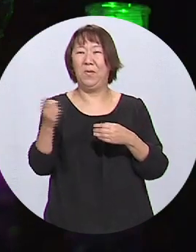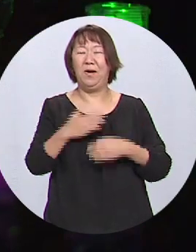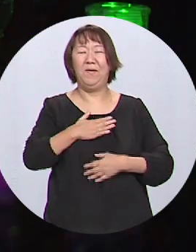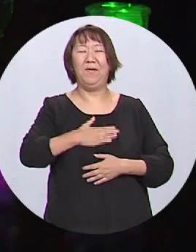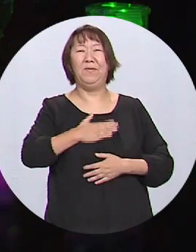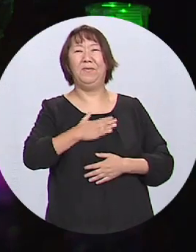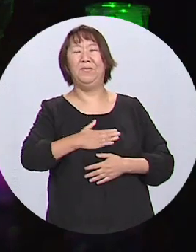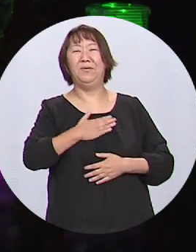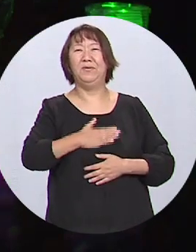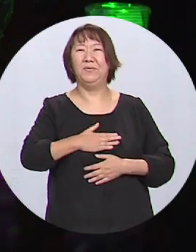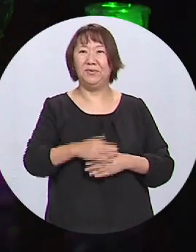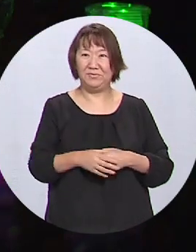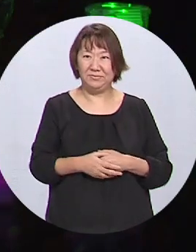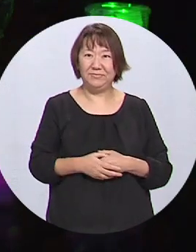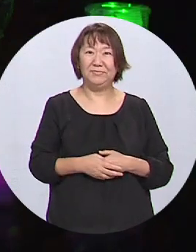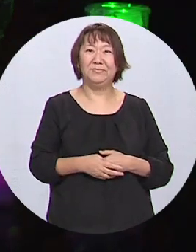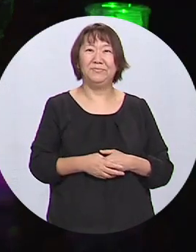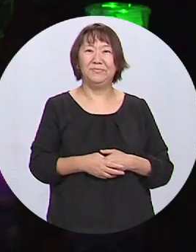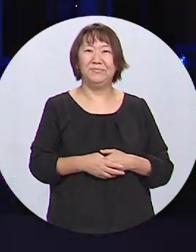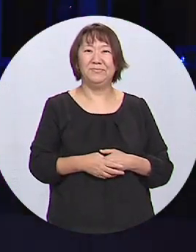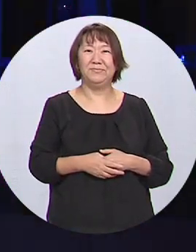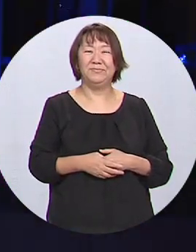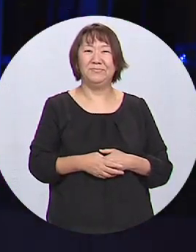を癒しています。